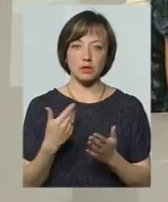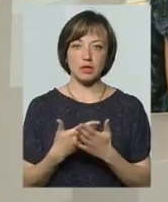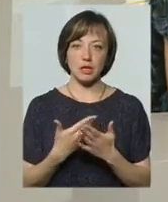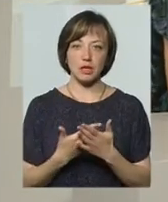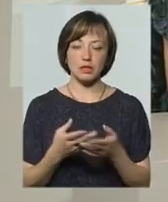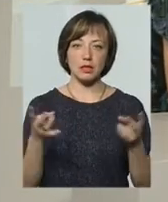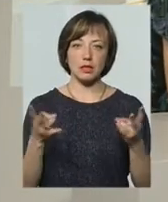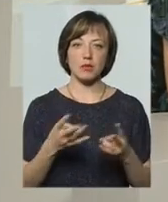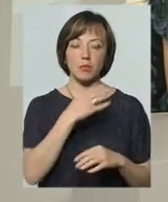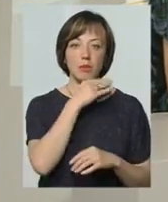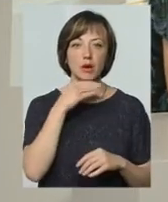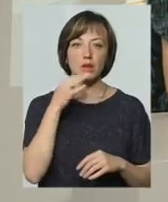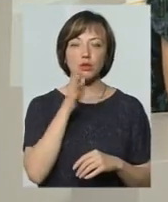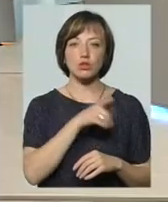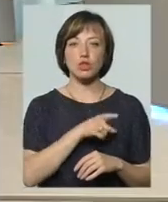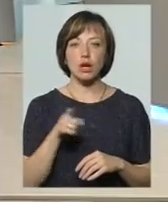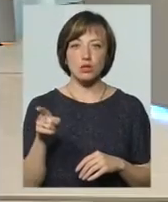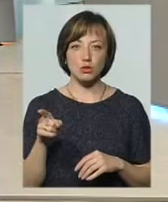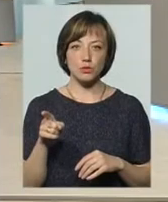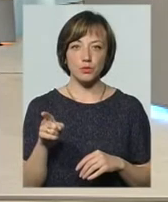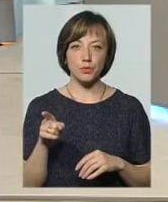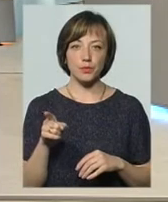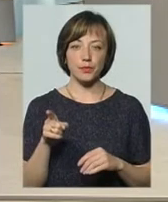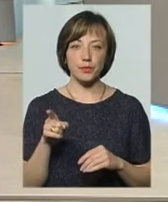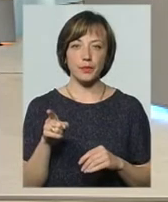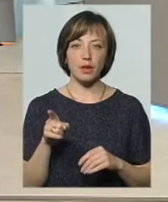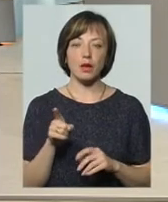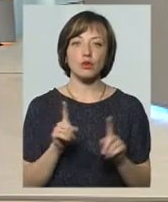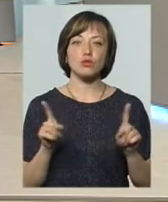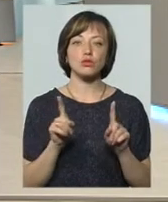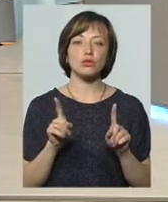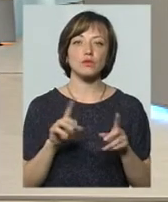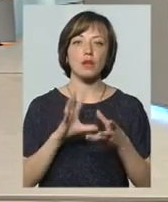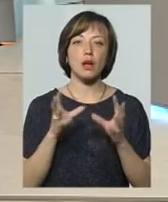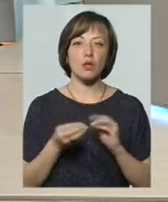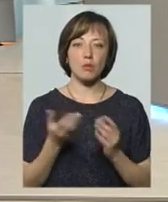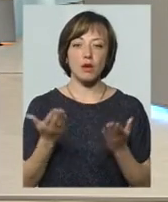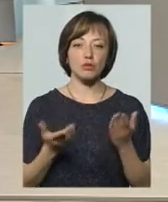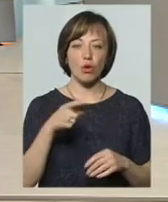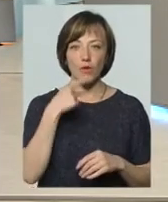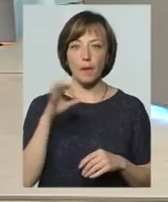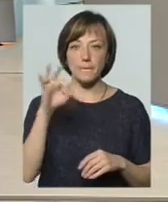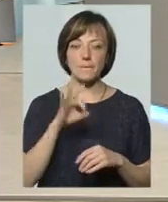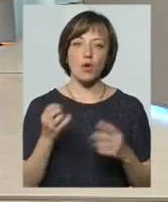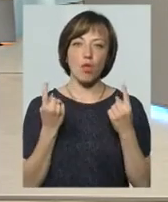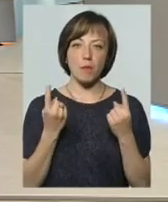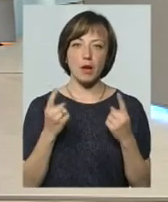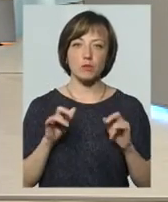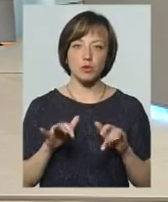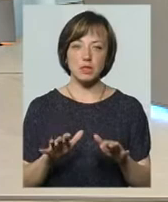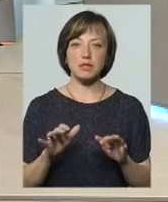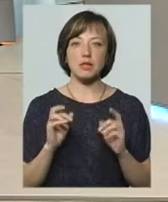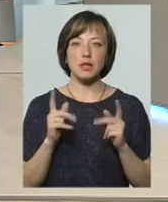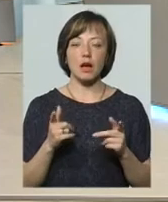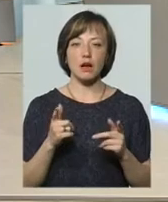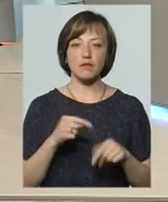їм треба дуже багато часу для цього. А що загалом, якщо говорити про глобальність процесів і наскільки